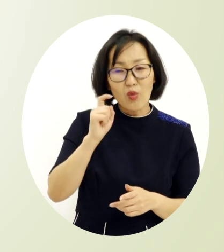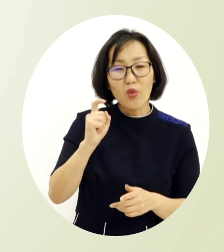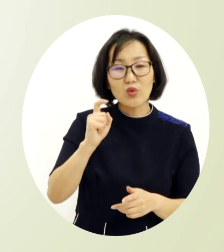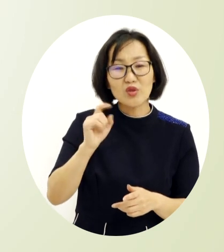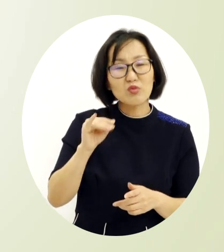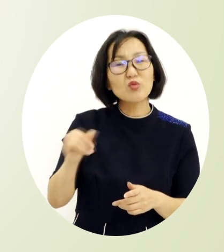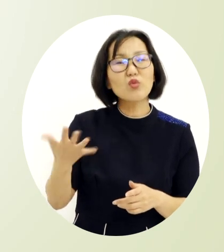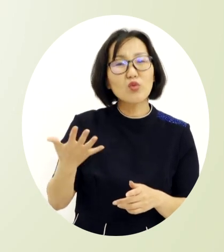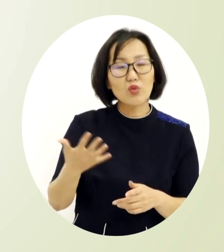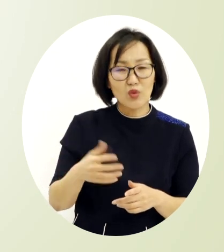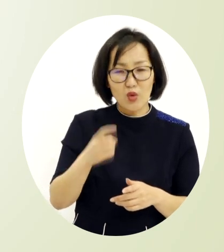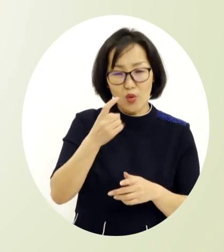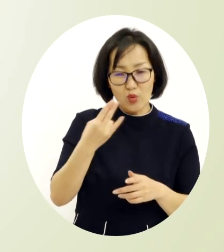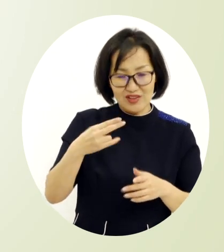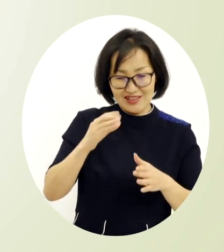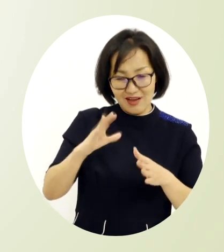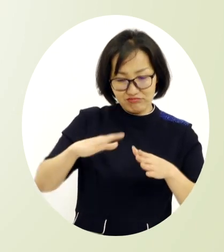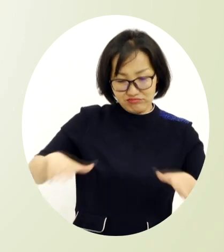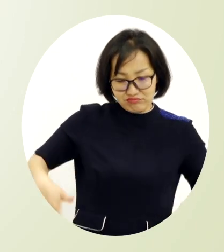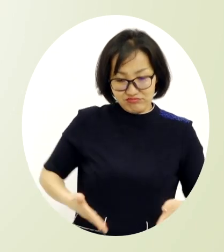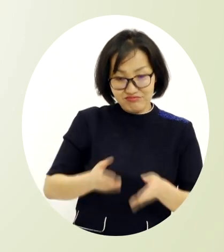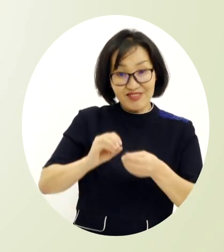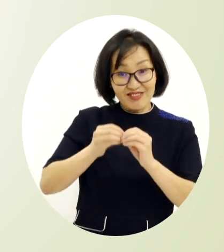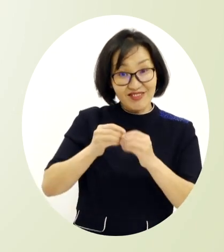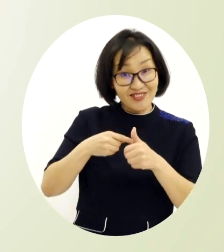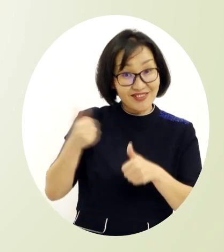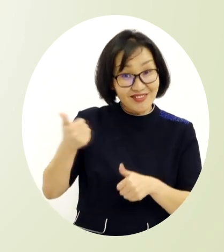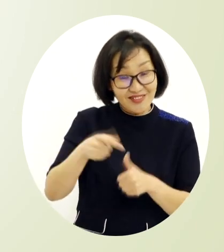хийх хүүдийн савыг хэлдэг юм байна.